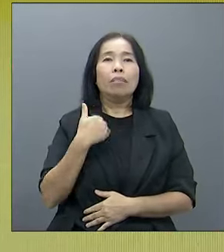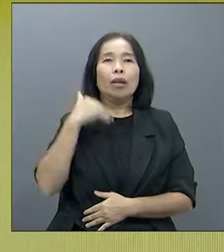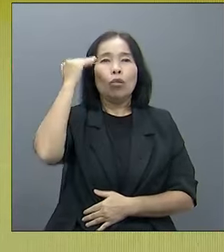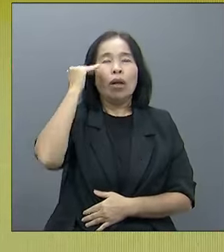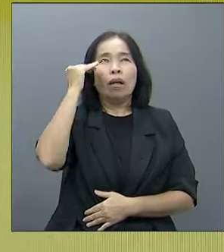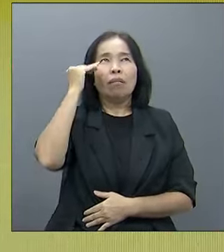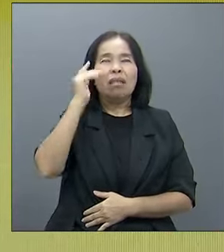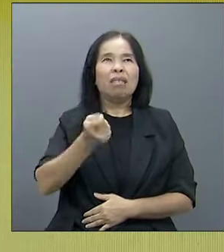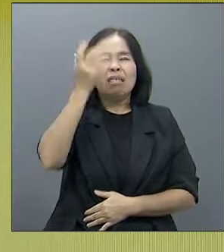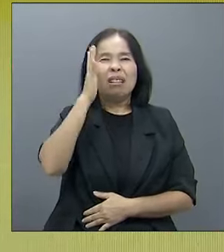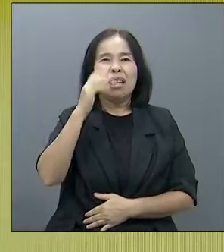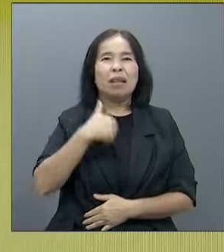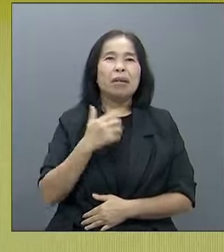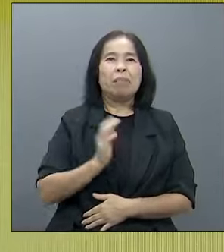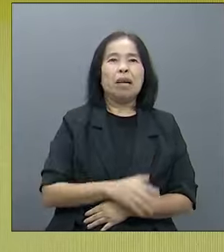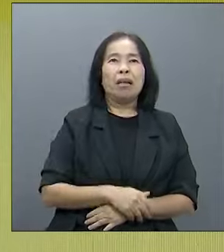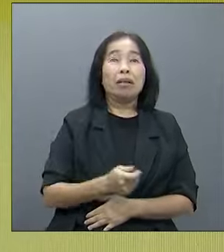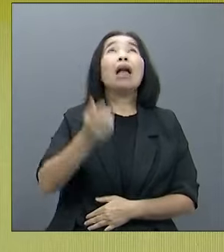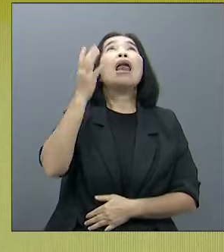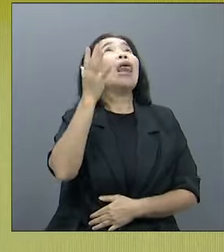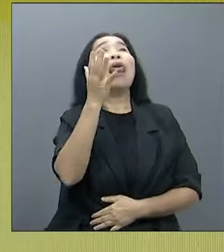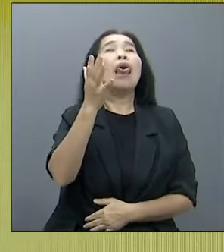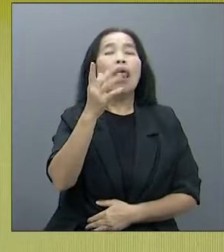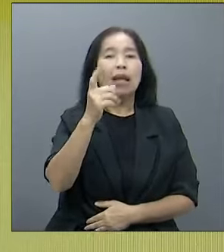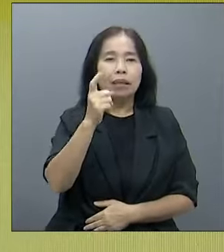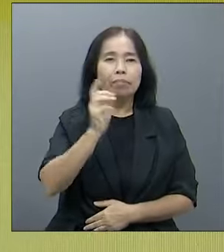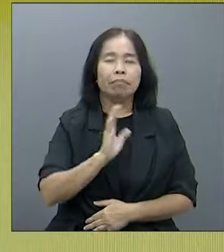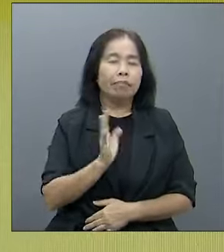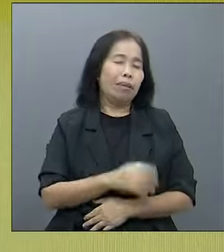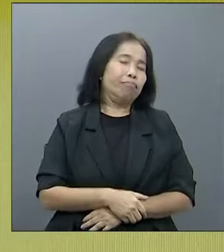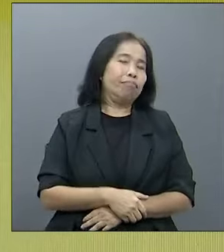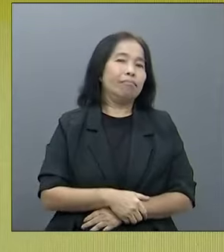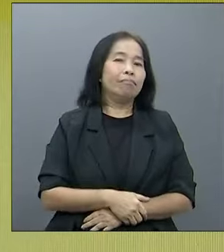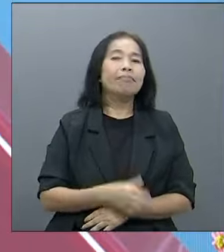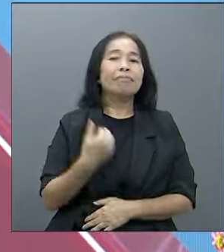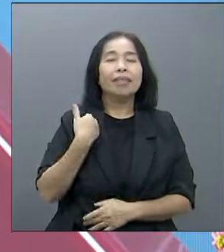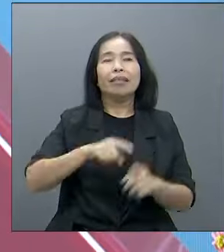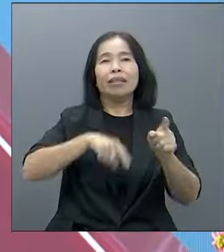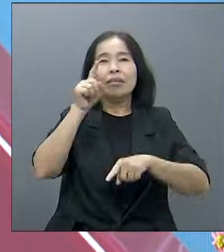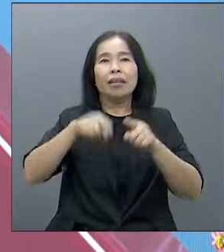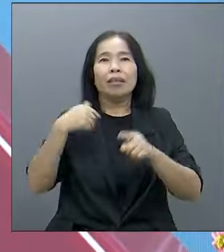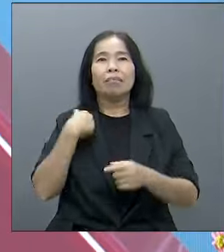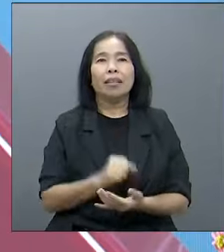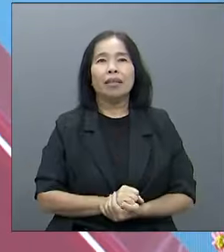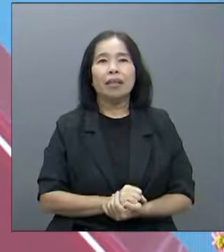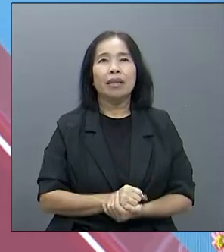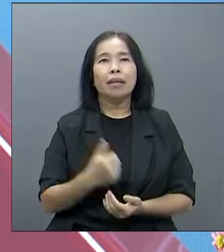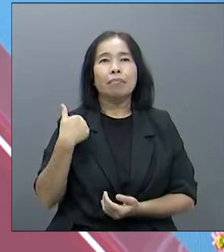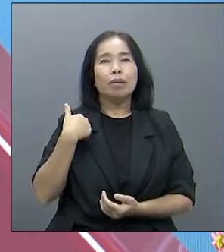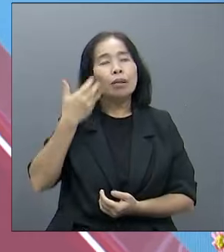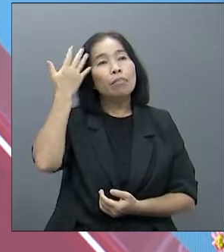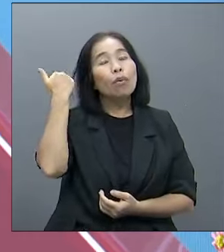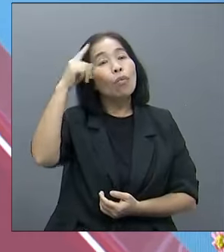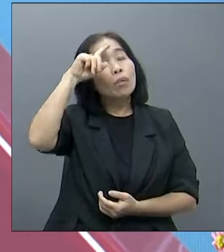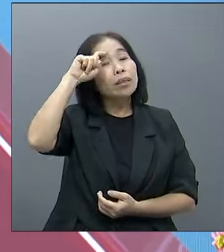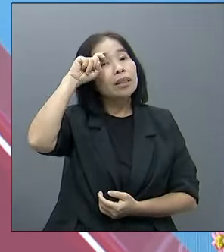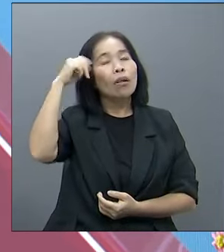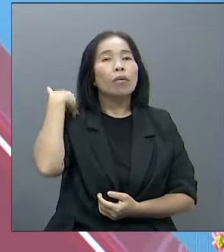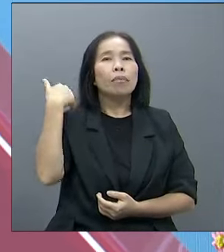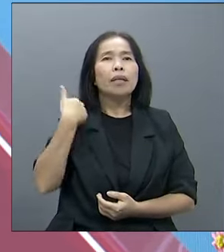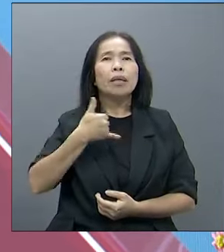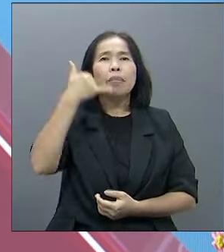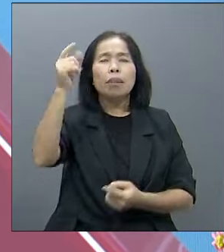างเงี้ยไม่น่าจะได้ผู้โยนไปน่าจะรับไม่ได้อะไรเงี้ยไม่เอาดีกว่าก็เป็นลีดเดอร์อะไรประมาณ เมื่อวานรู้สึกก็คือวันเสาร์เนี่ยผมไปเดินแถว